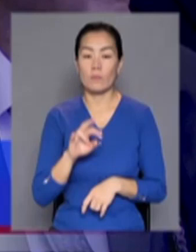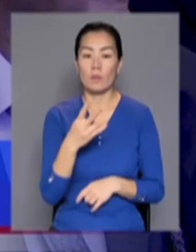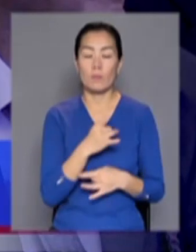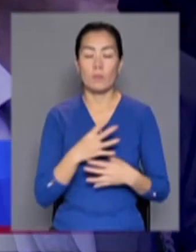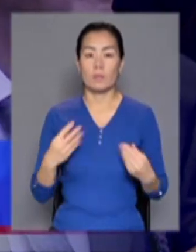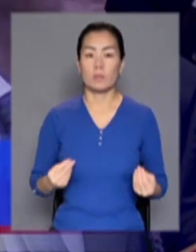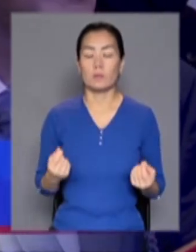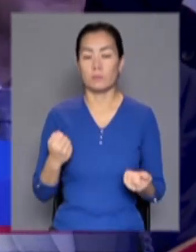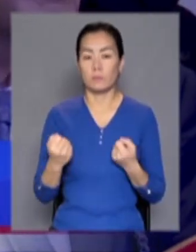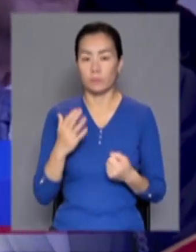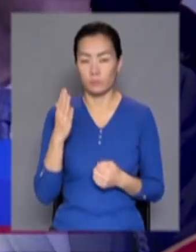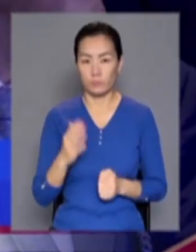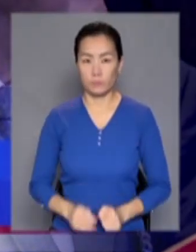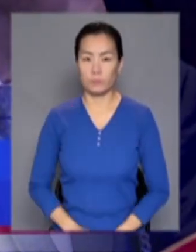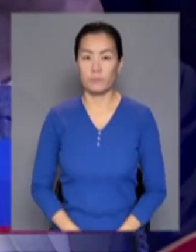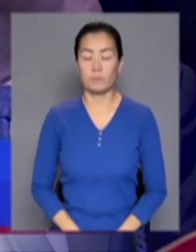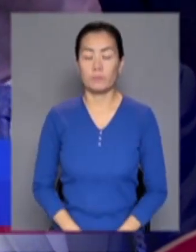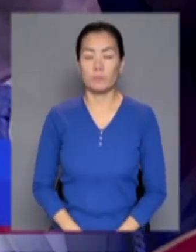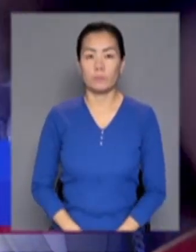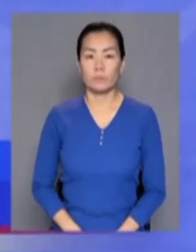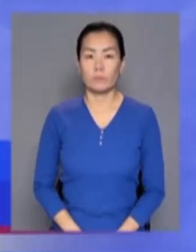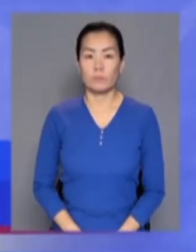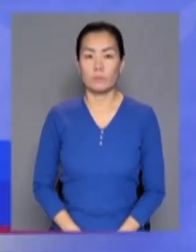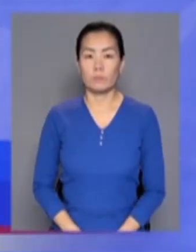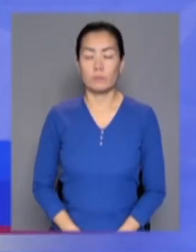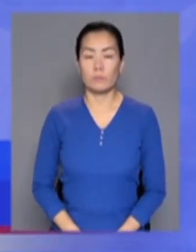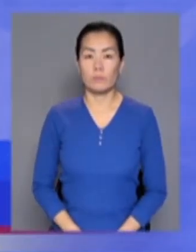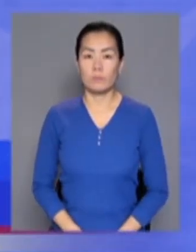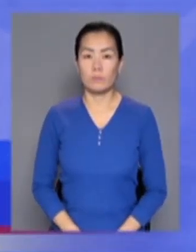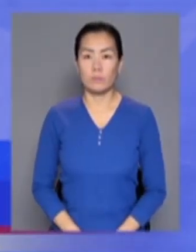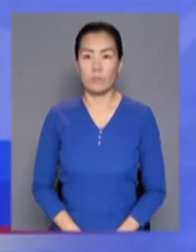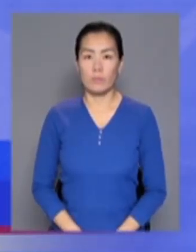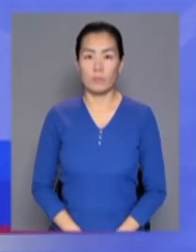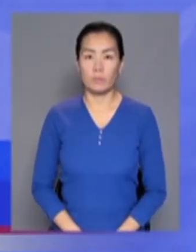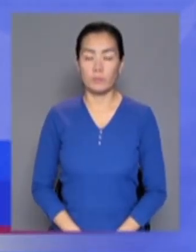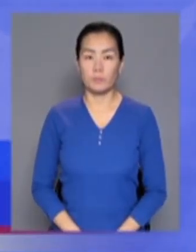ұлттық мерекенің тұғыры биік бола бергей. Раушан Нұрболат, Қуаныш Бекбергенұлы, жаңалық қызметі.